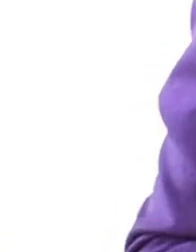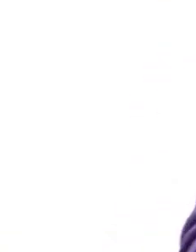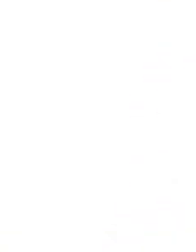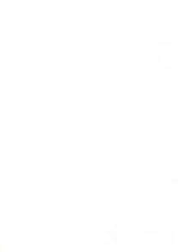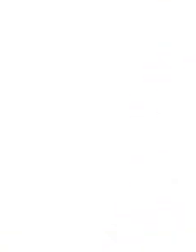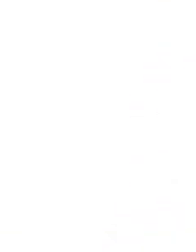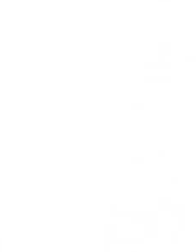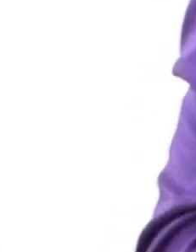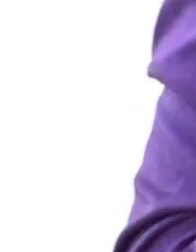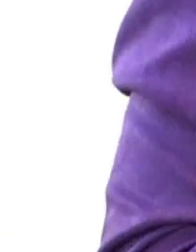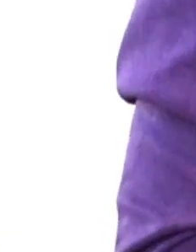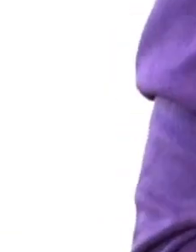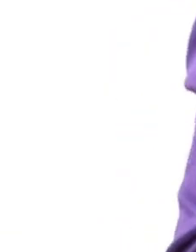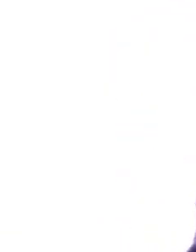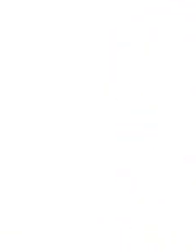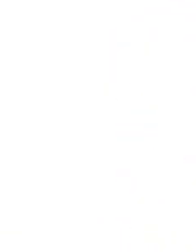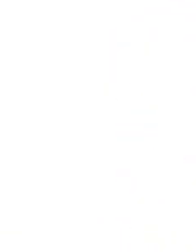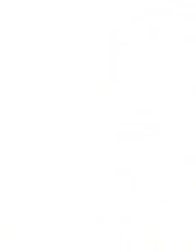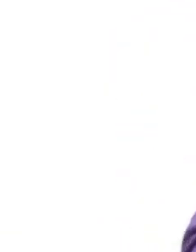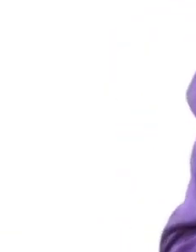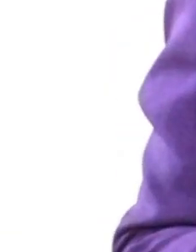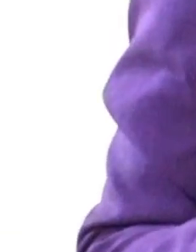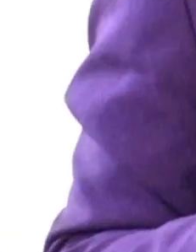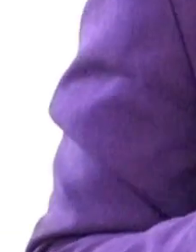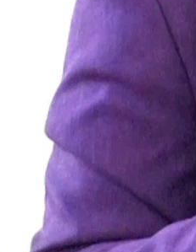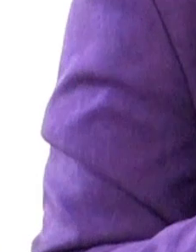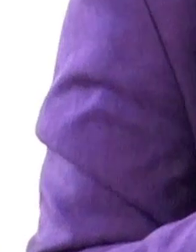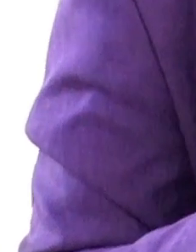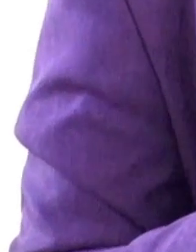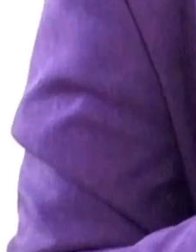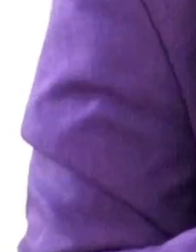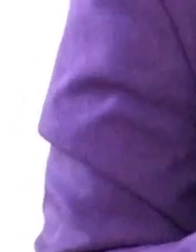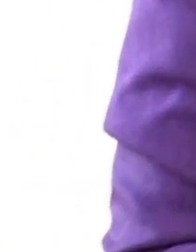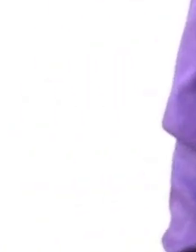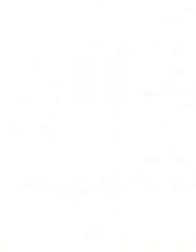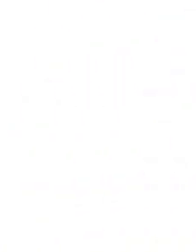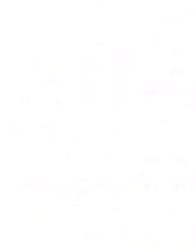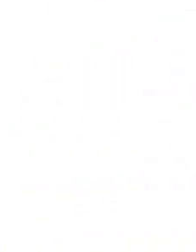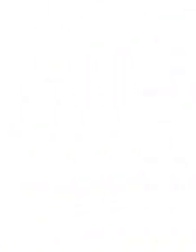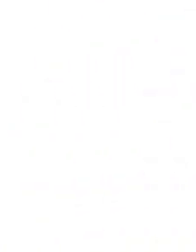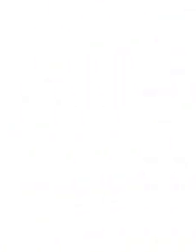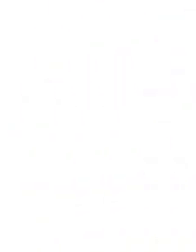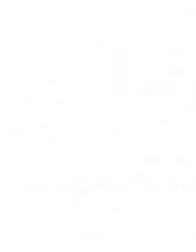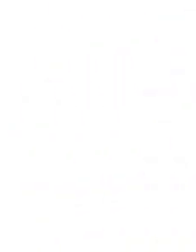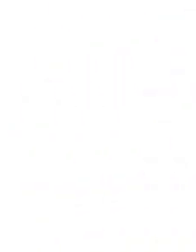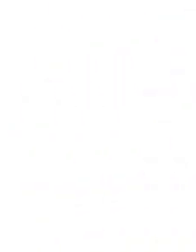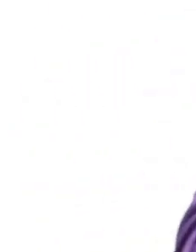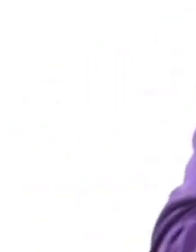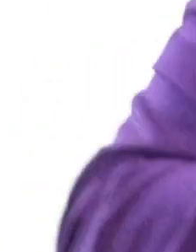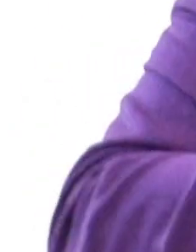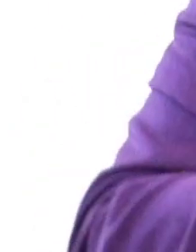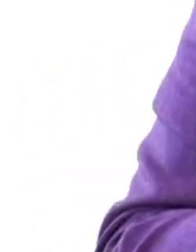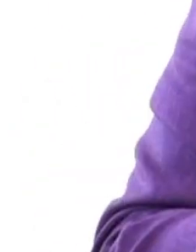Vimu ya anyue ya mwakoyo, na netu dhome ilo shigoshi ya kututogoria. Irari olo wadu wale ya matu metu madhi magadhigane kanan